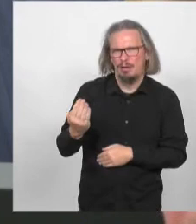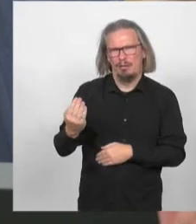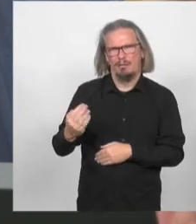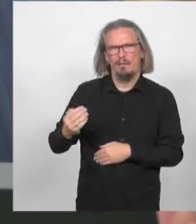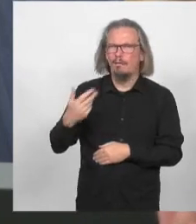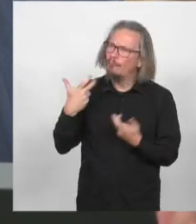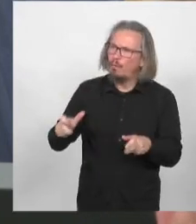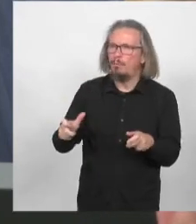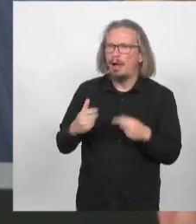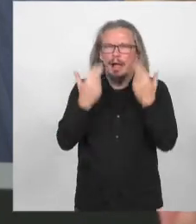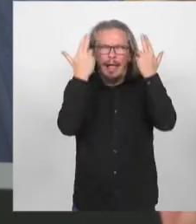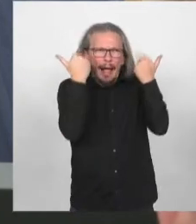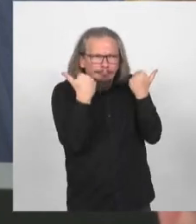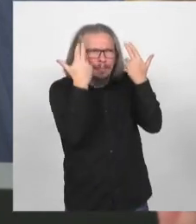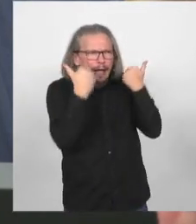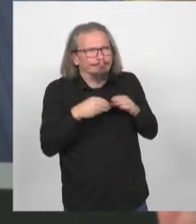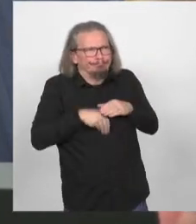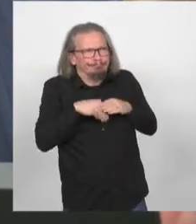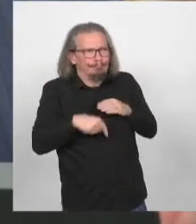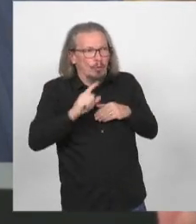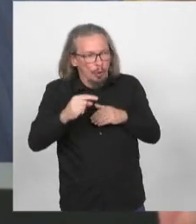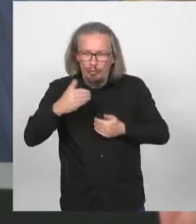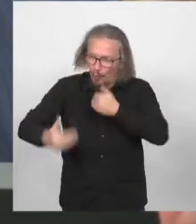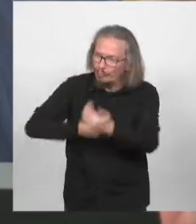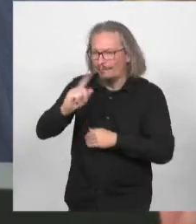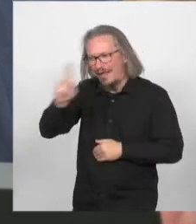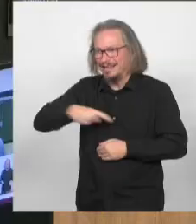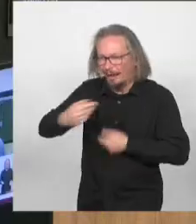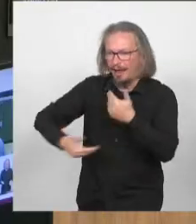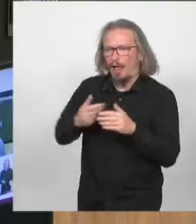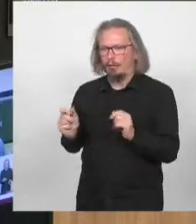éviter une sobriété subie, mais plutôt créer les conditions d'une frugalité choisie. Je vous remercie pour votre écoute.